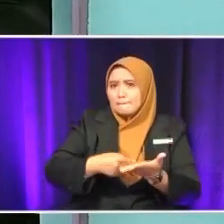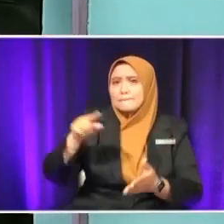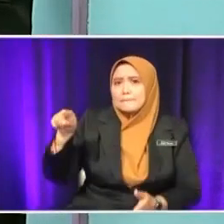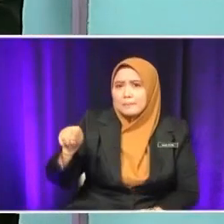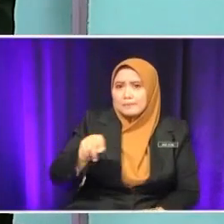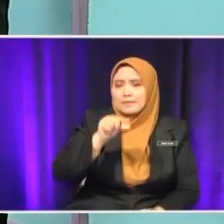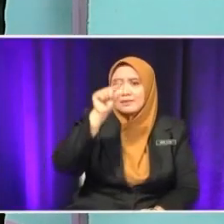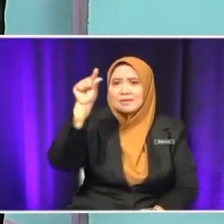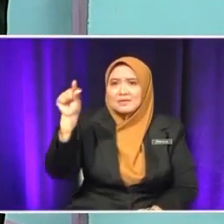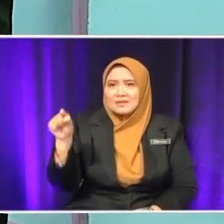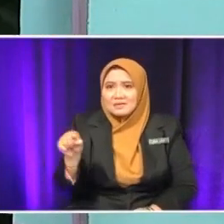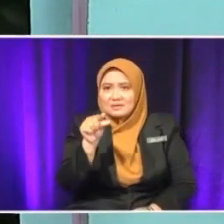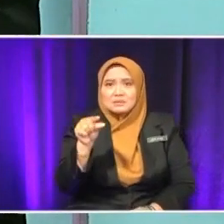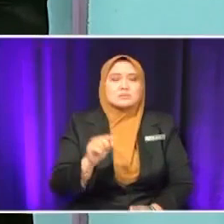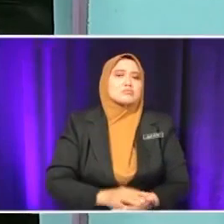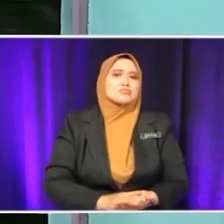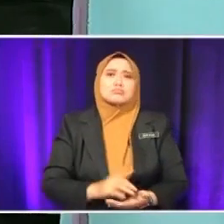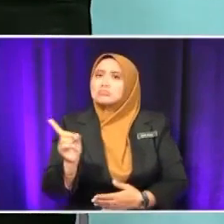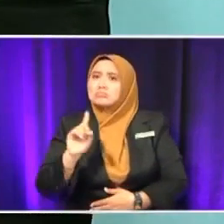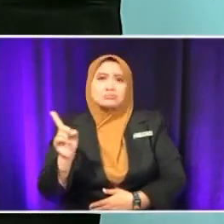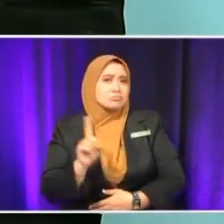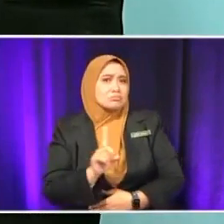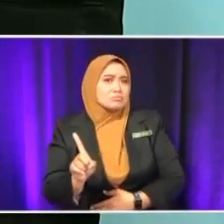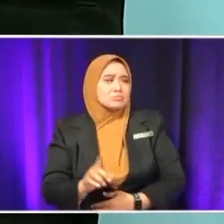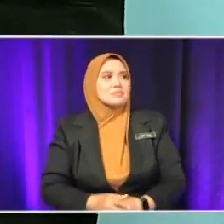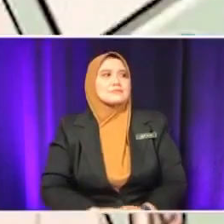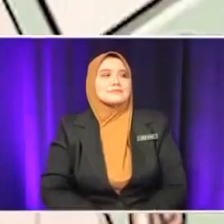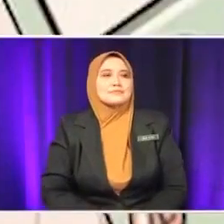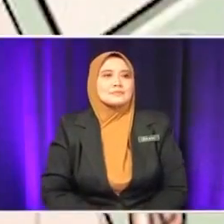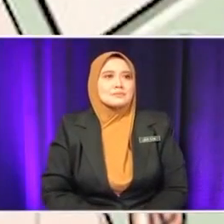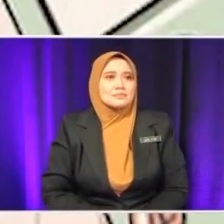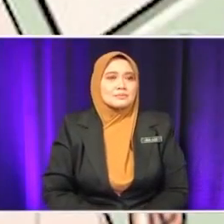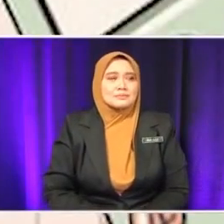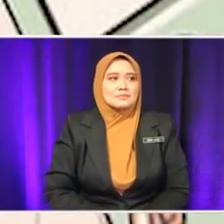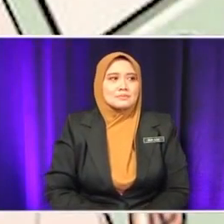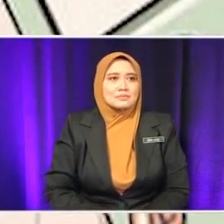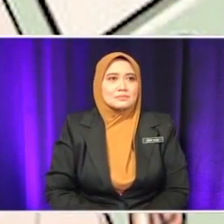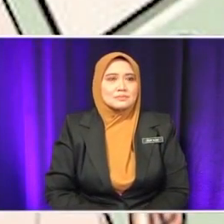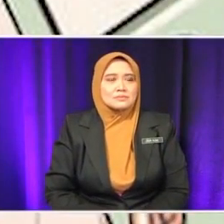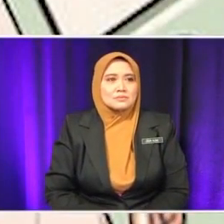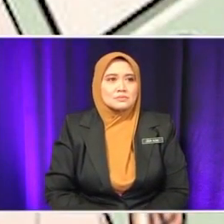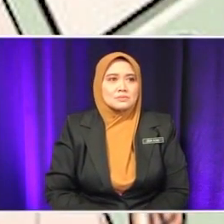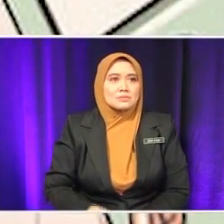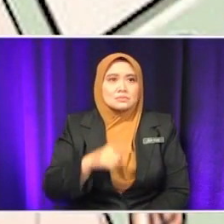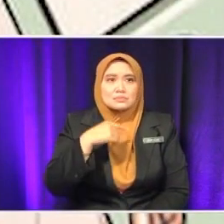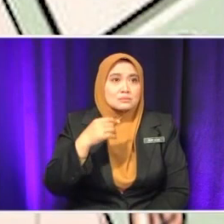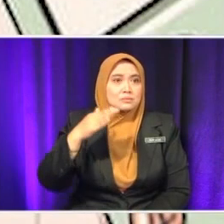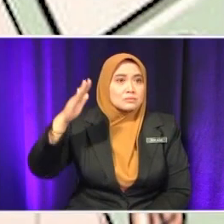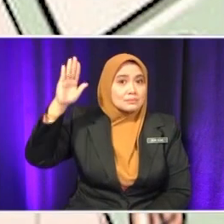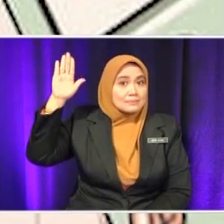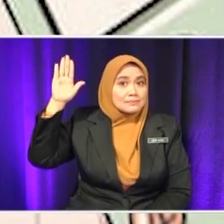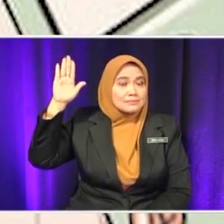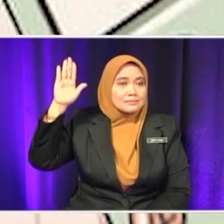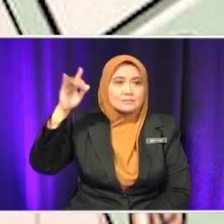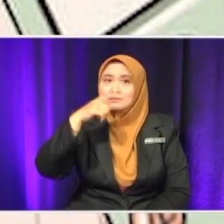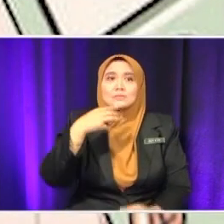tepi dan juga yang mana gelung? Okey. Kita tunggu siapa. Siapa nak angkat tangan. Angkat tangan